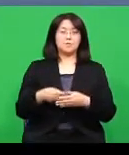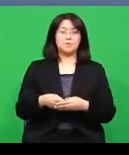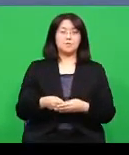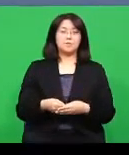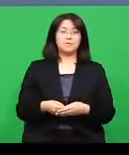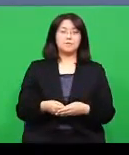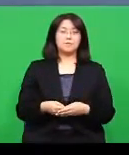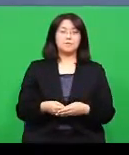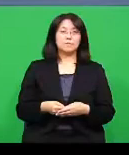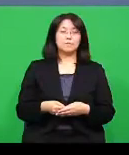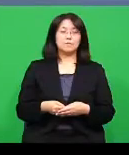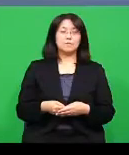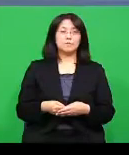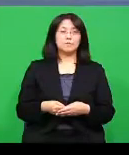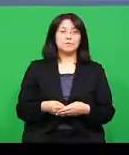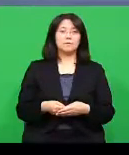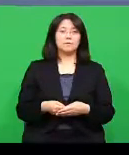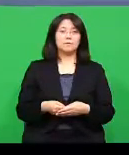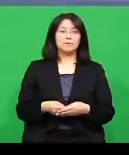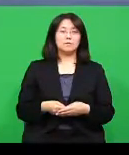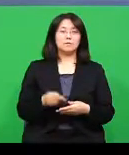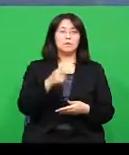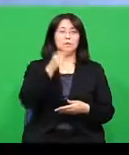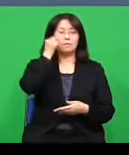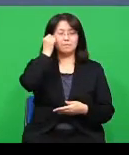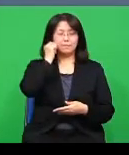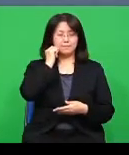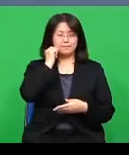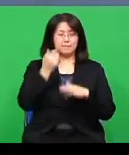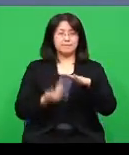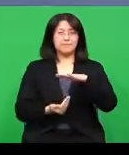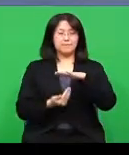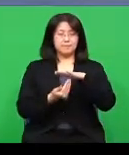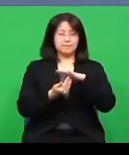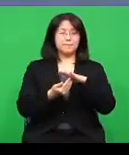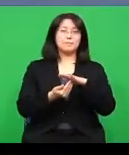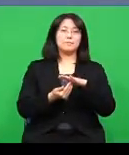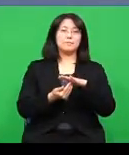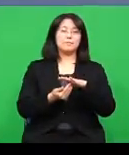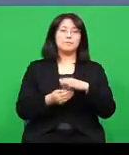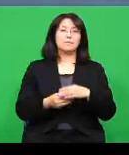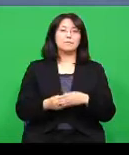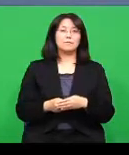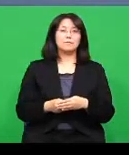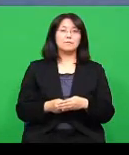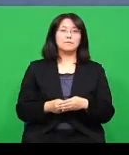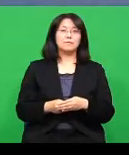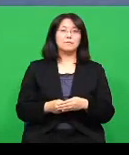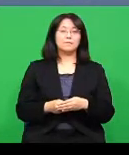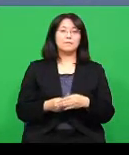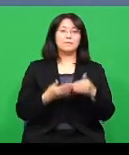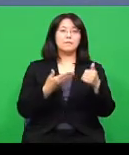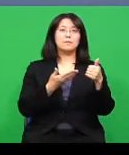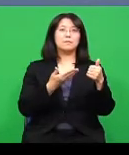布してあるんじゃないかと思いますが、大変悲しみに堪えないところであります